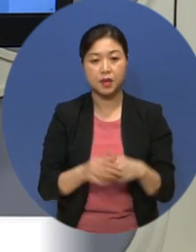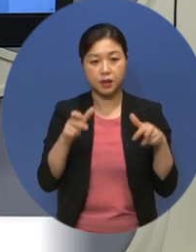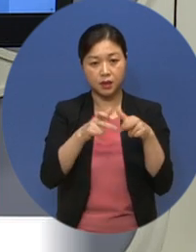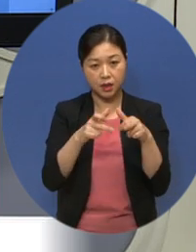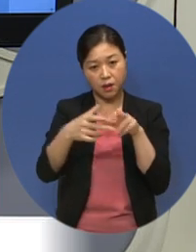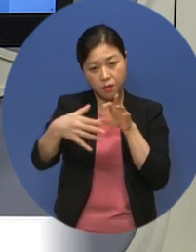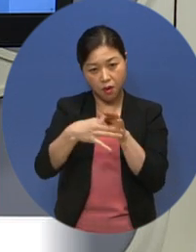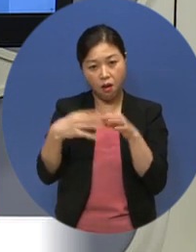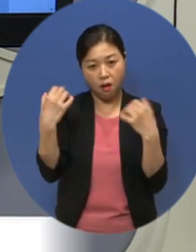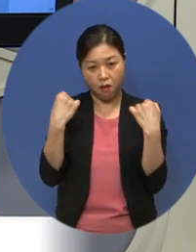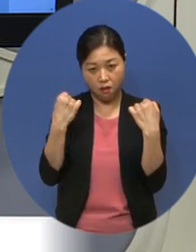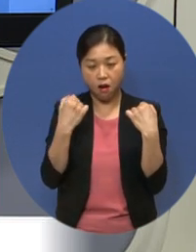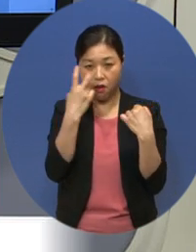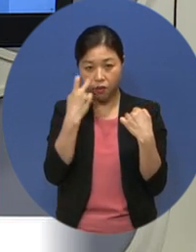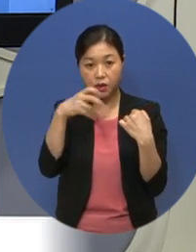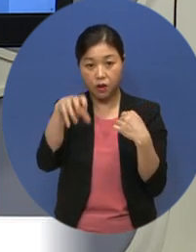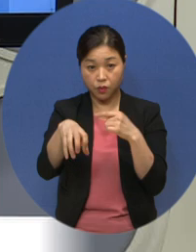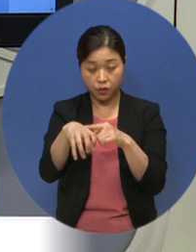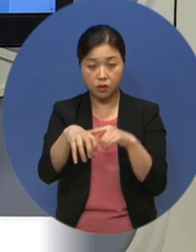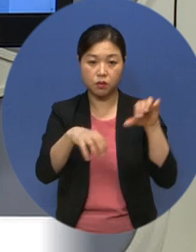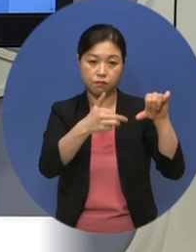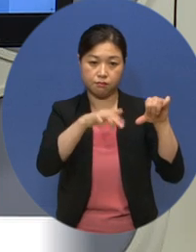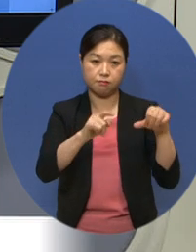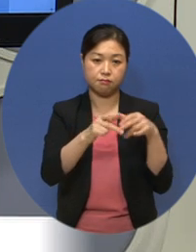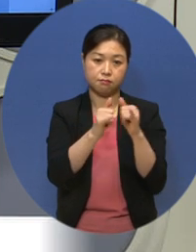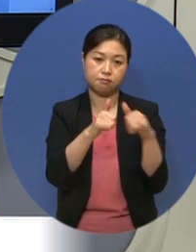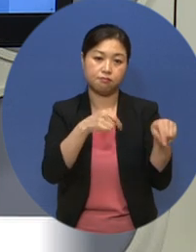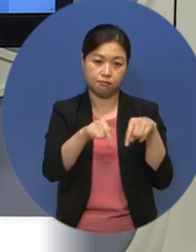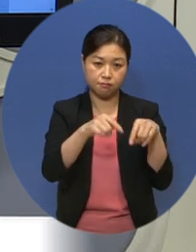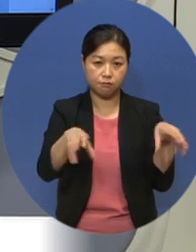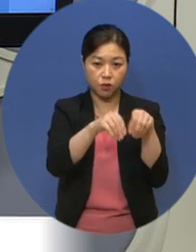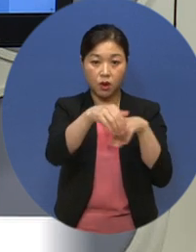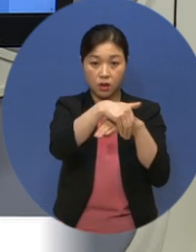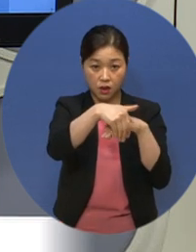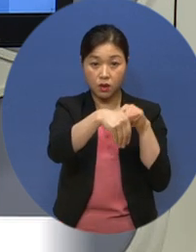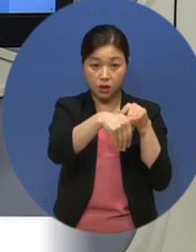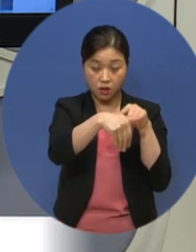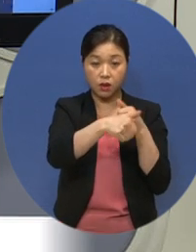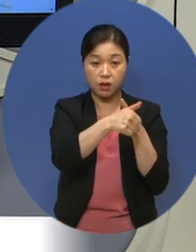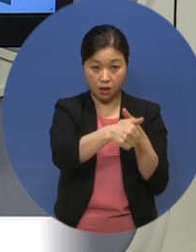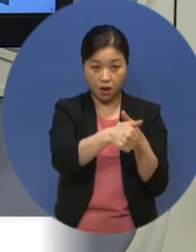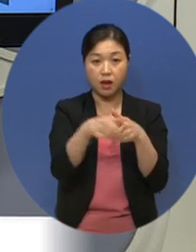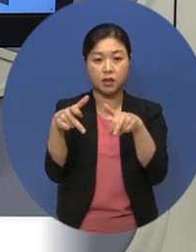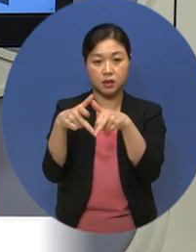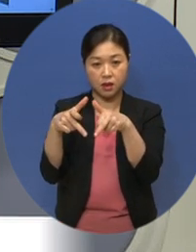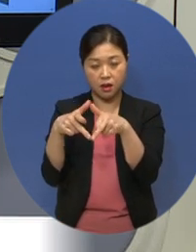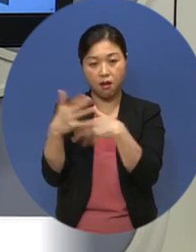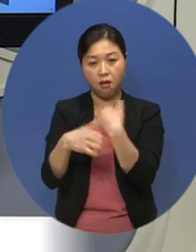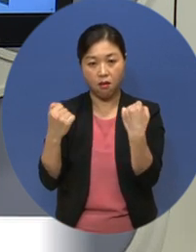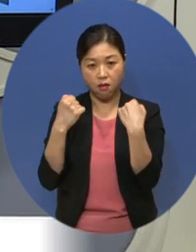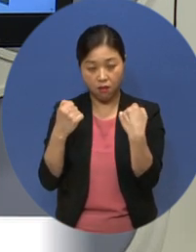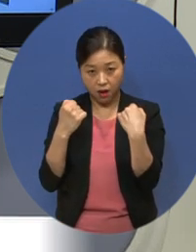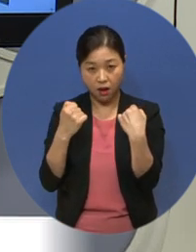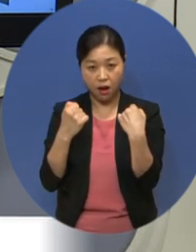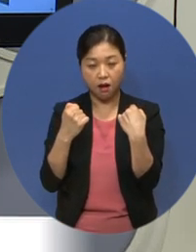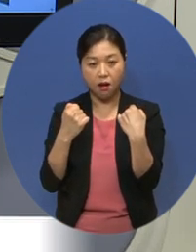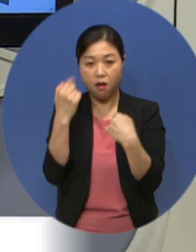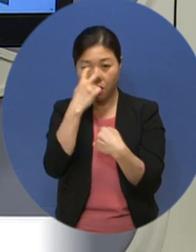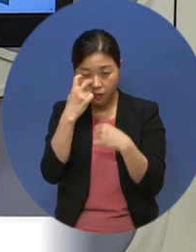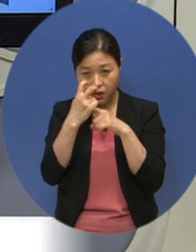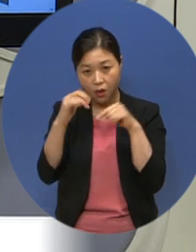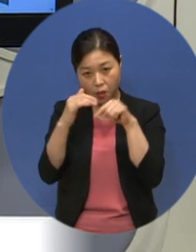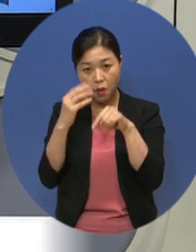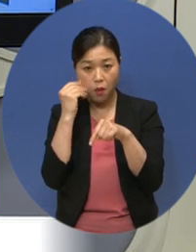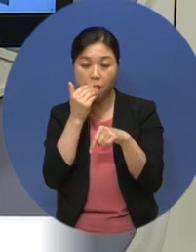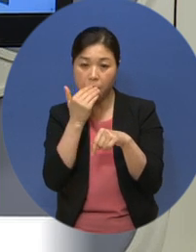지원은 제 5차 장애인 정책 종합계획 에 따라 장애인 건강검진 접근성이 강화를 목적으로 시행돼